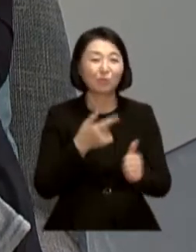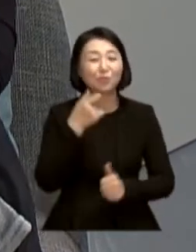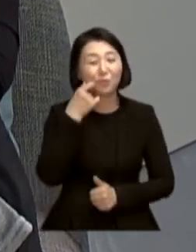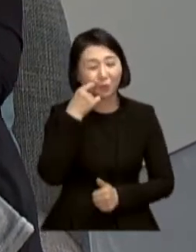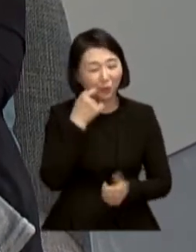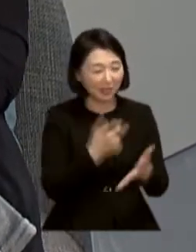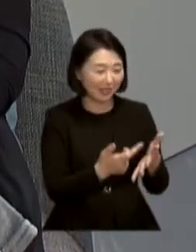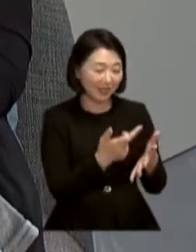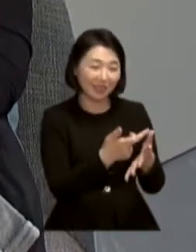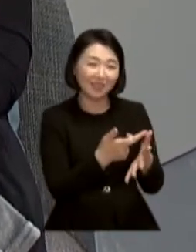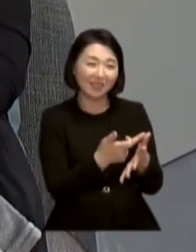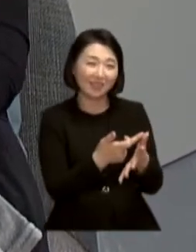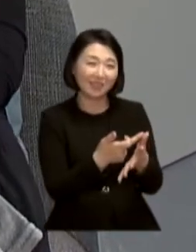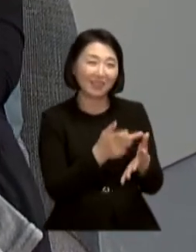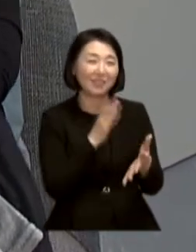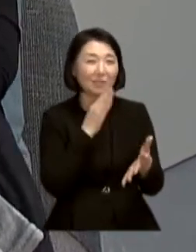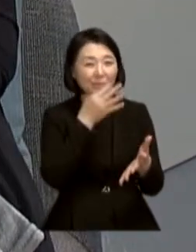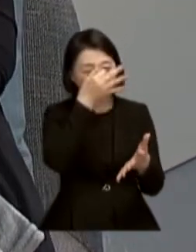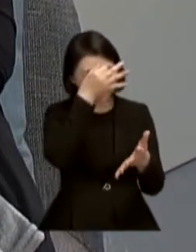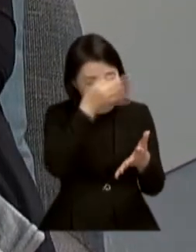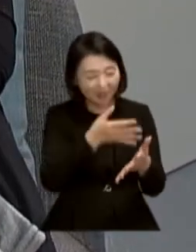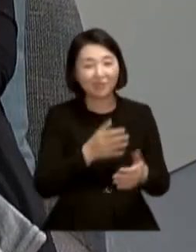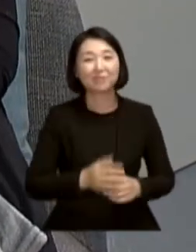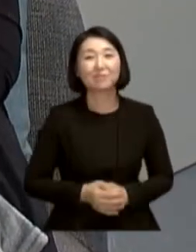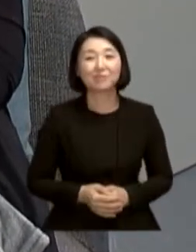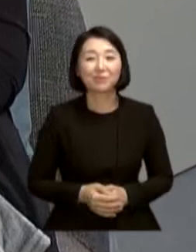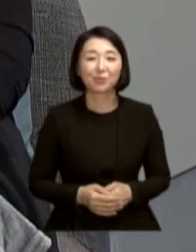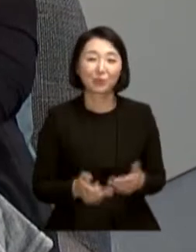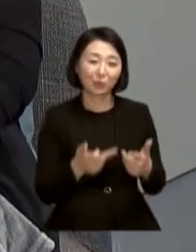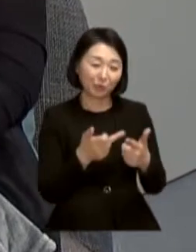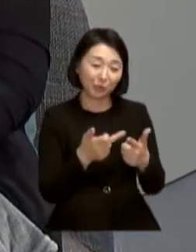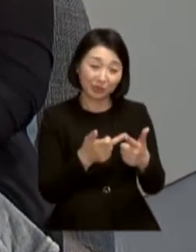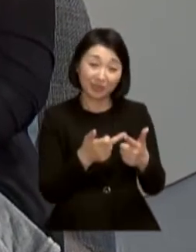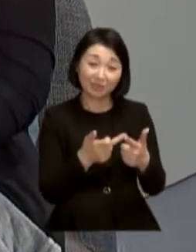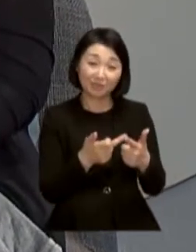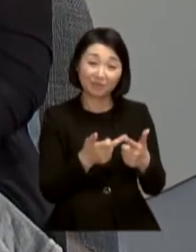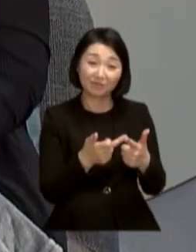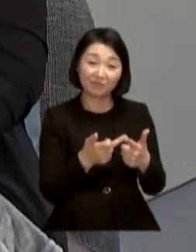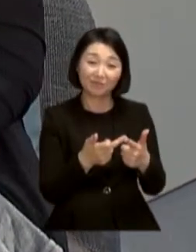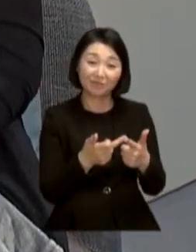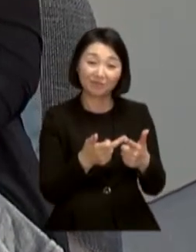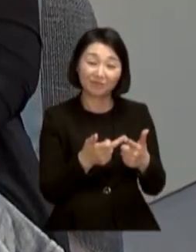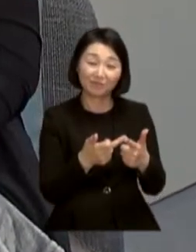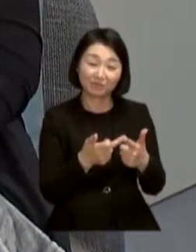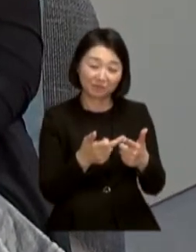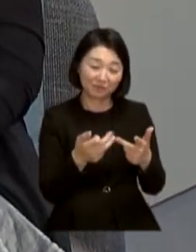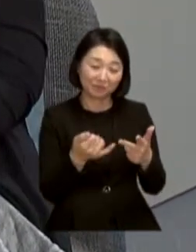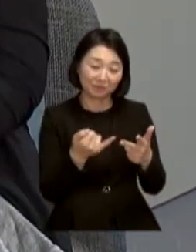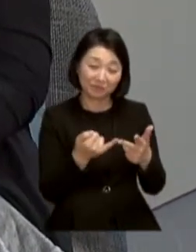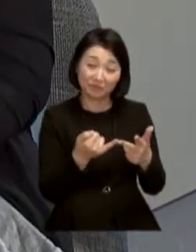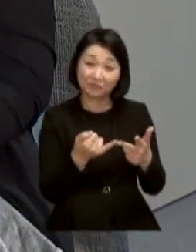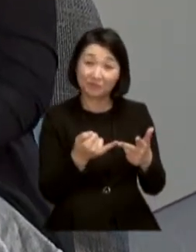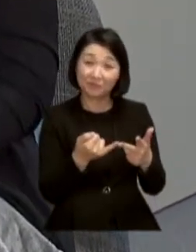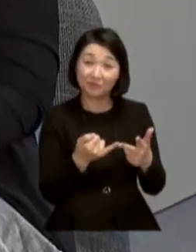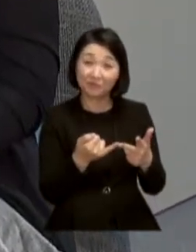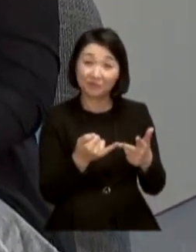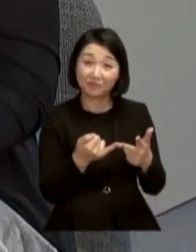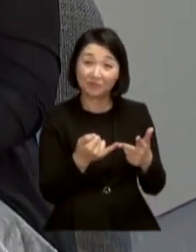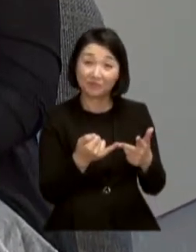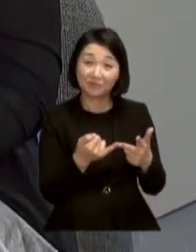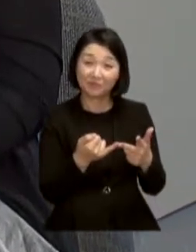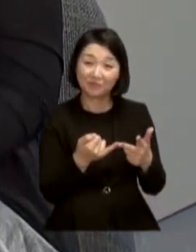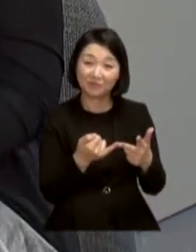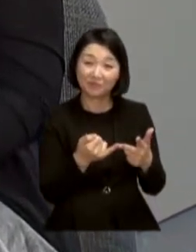못한 우리 큰아들한테 정말 제일 미안하고 우리 둘째 아들, 셋째, 우리 예나, 막내딸